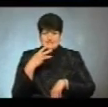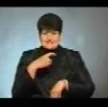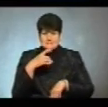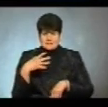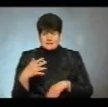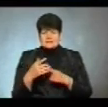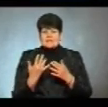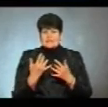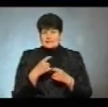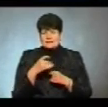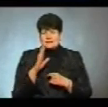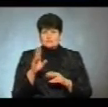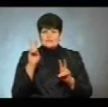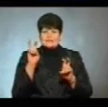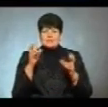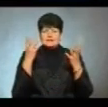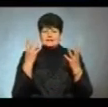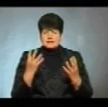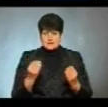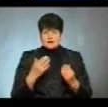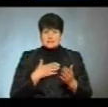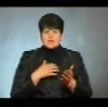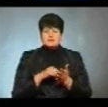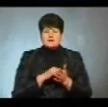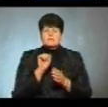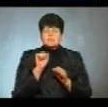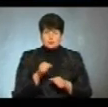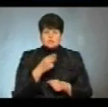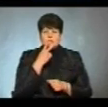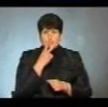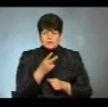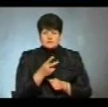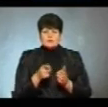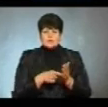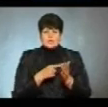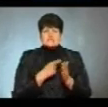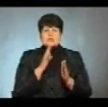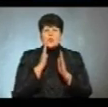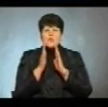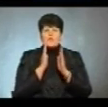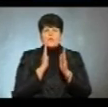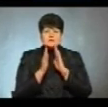За кілька хвилин в ефірі «Тема дня». А наші матеріали ви можете переглянути на сторінці у Фейсбуці «UA